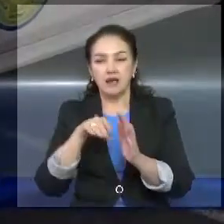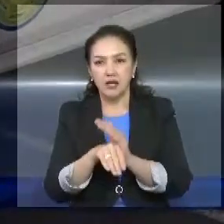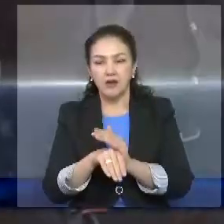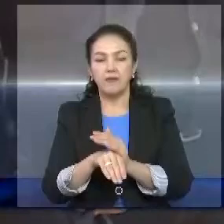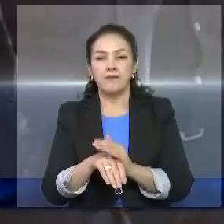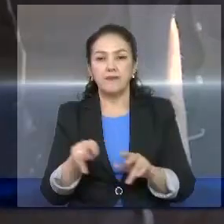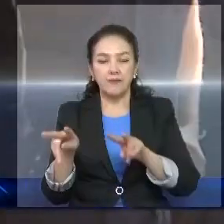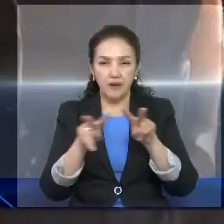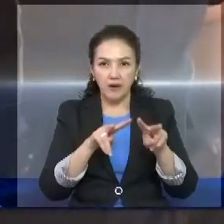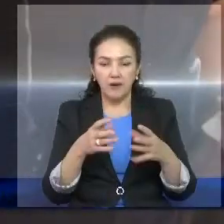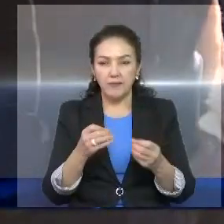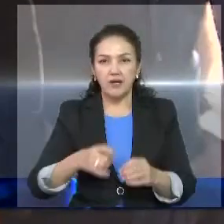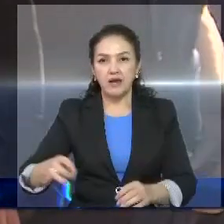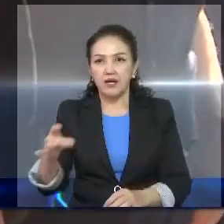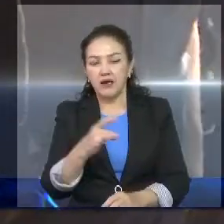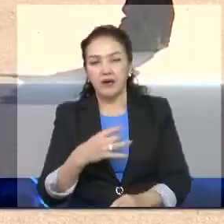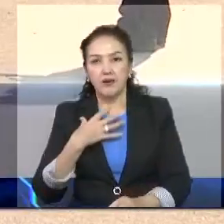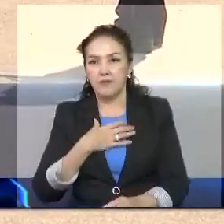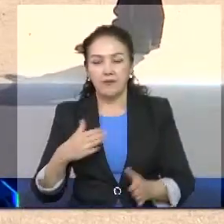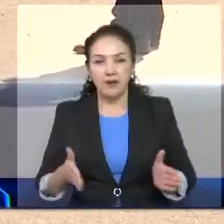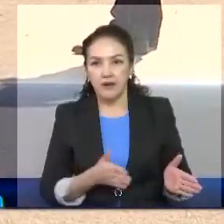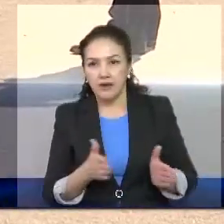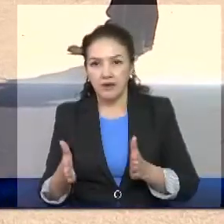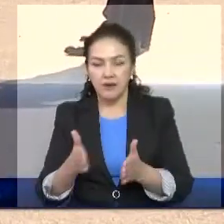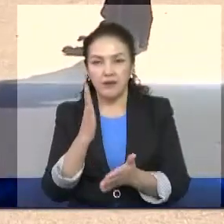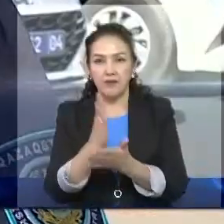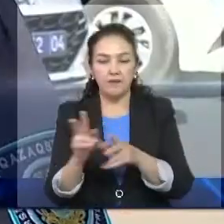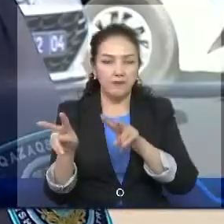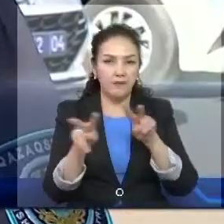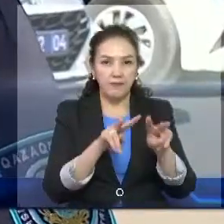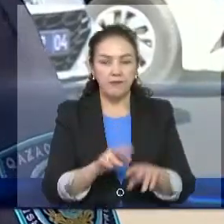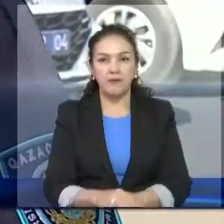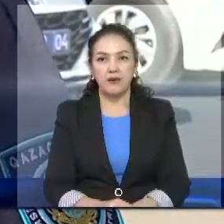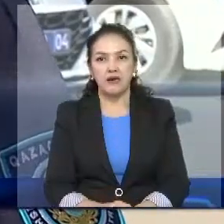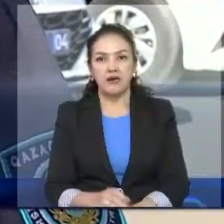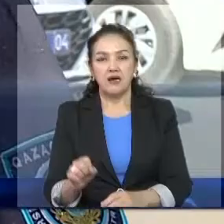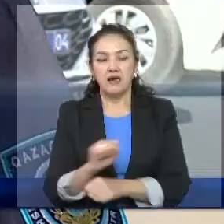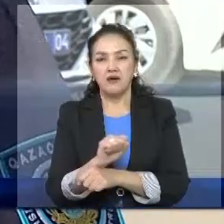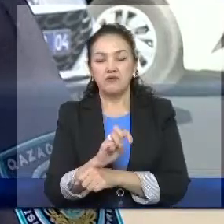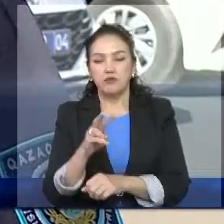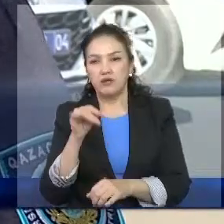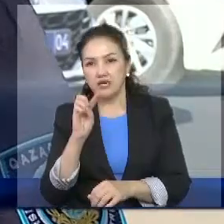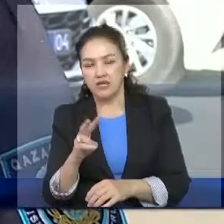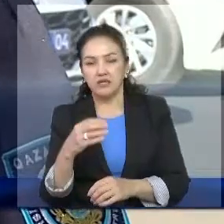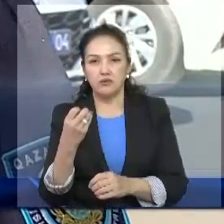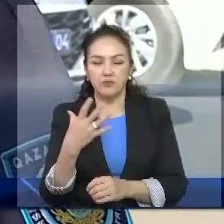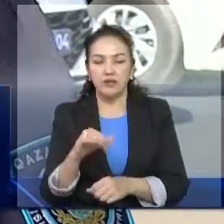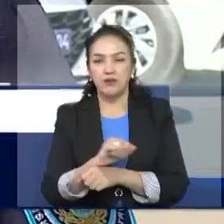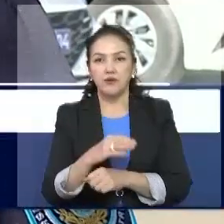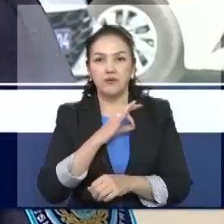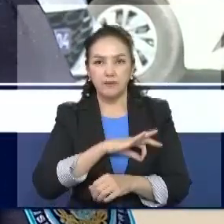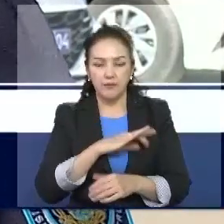тәртіпті қадағаласа, қалғаны республикалық маңызы бар трассаларды бақылайды. Автоураган кешенді құрылғысы 15 автокөлік